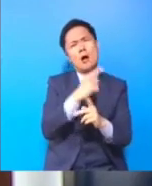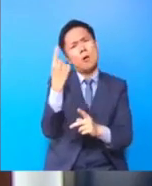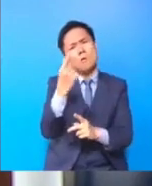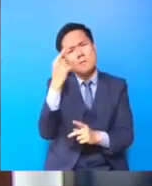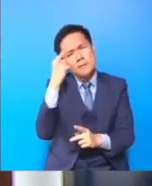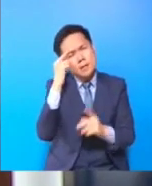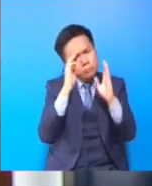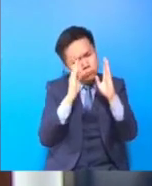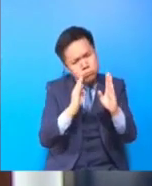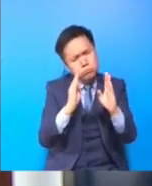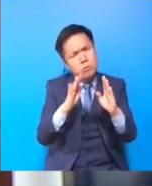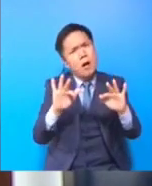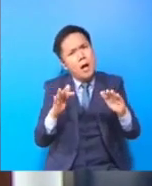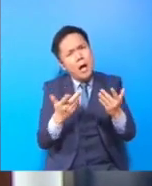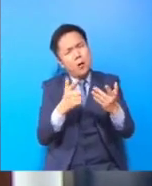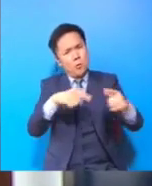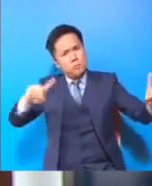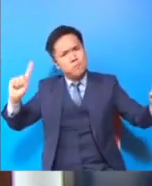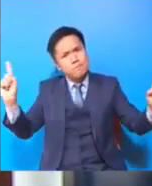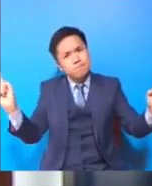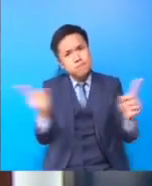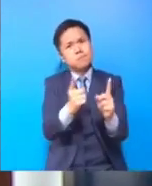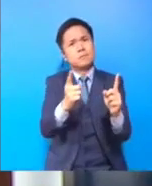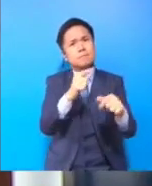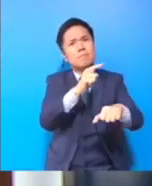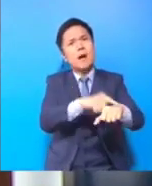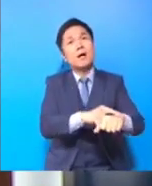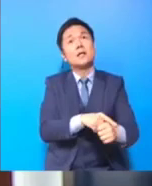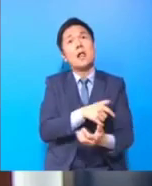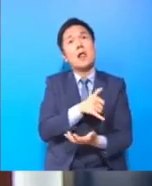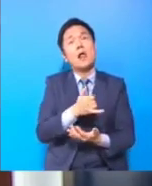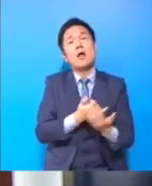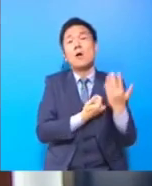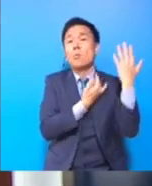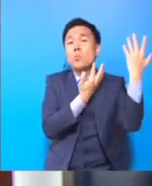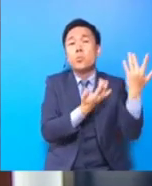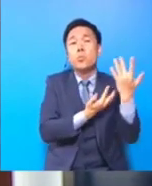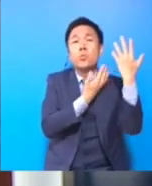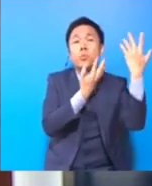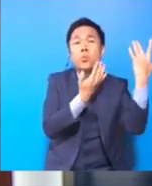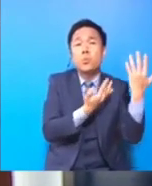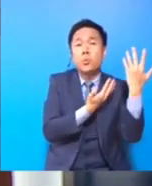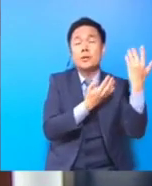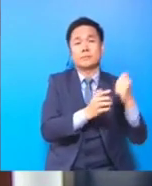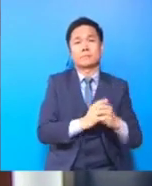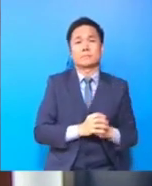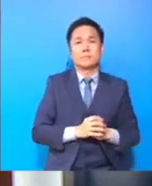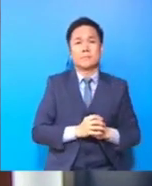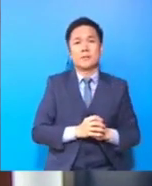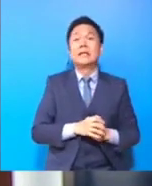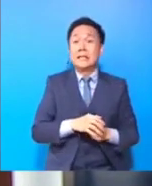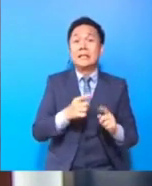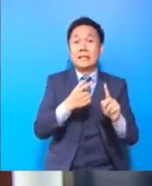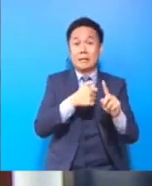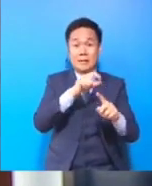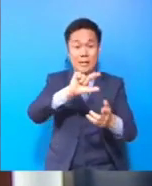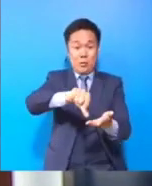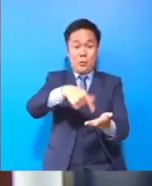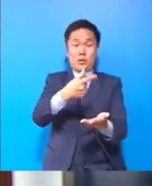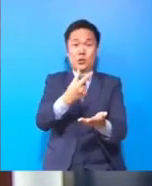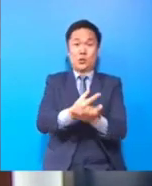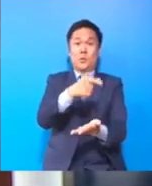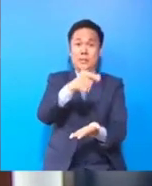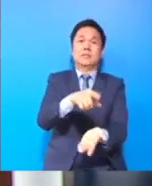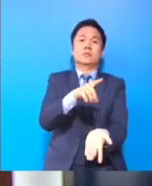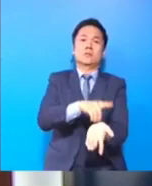pikirkan bagaimana comment Decker masuk menunggu anak-anak muda kita yang mau grey-the fakulti perubatan ini